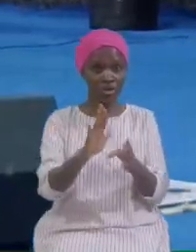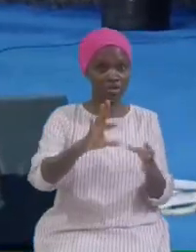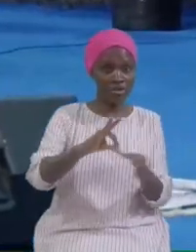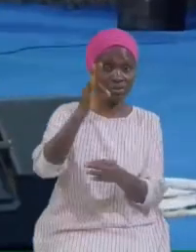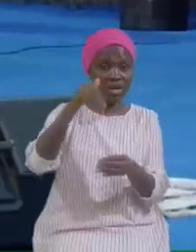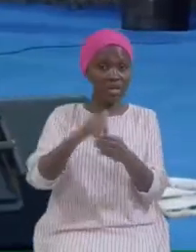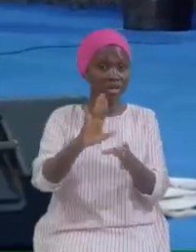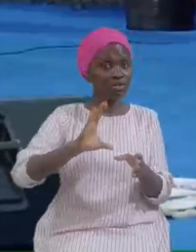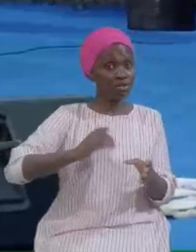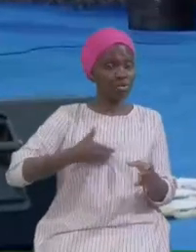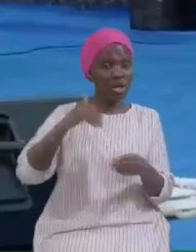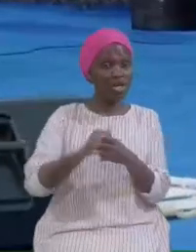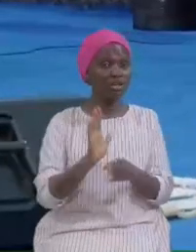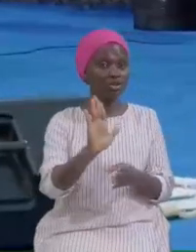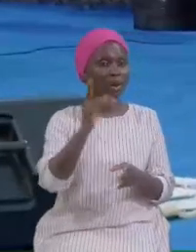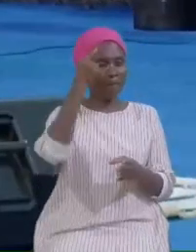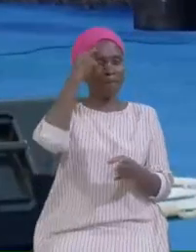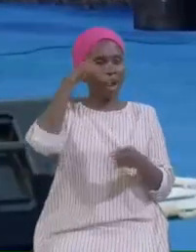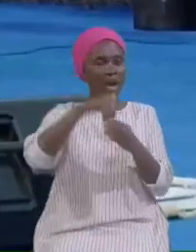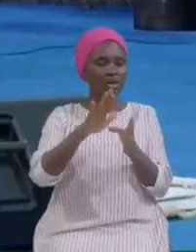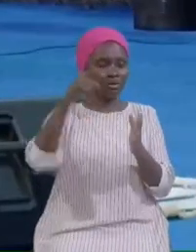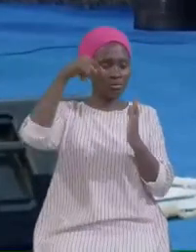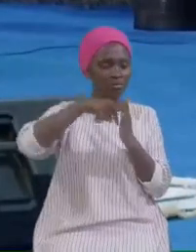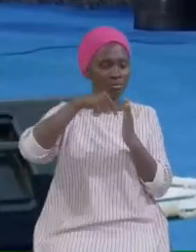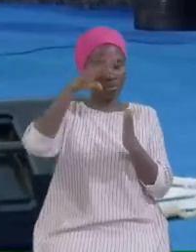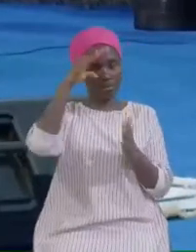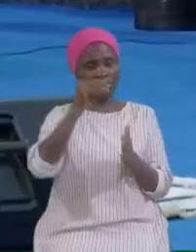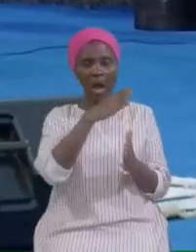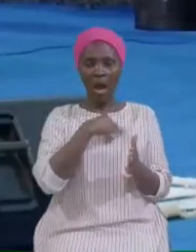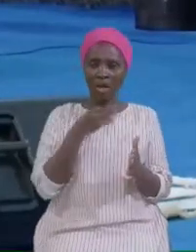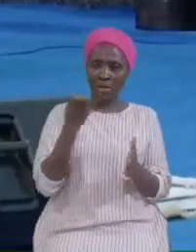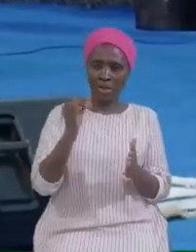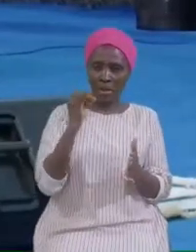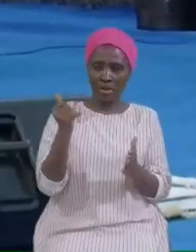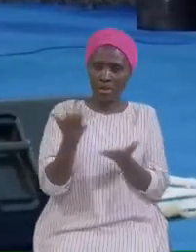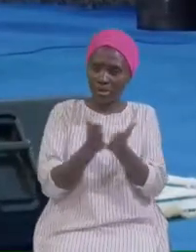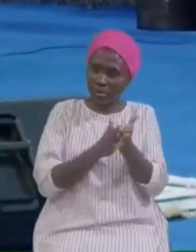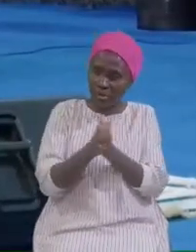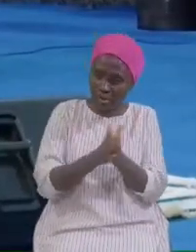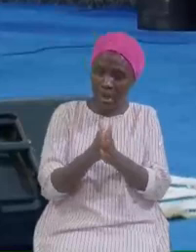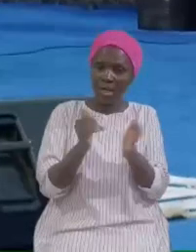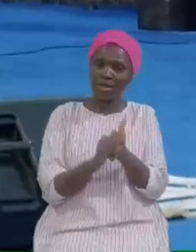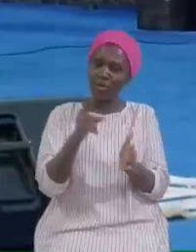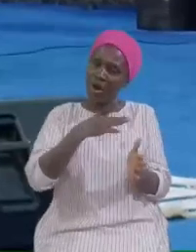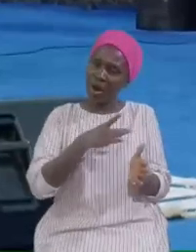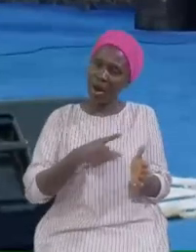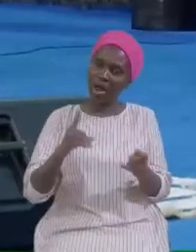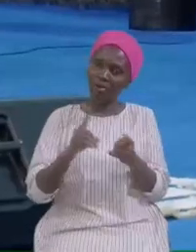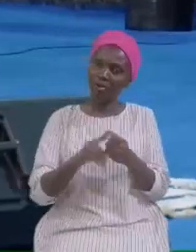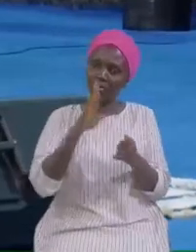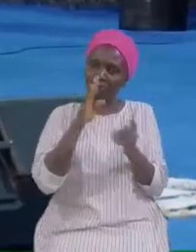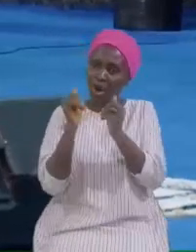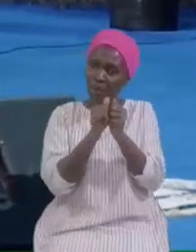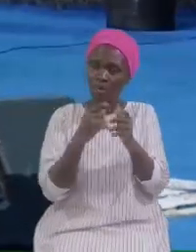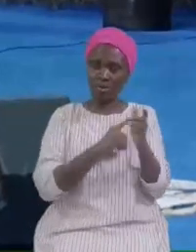Dans ton esprit, dans ta pensée, dans ton homme intérieur. Et il y a un désir que tu veux être avec le Seigneur.